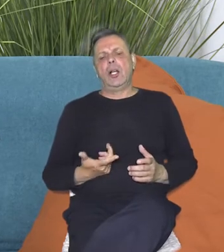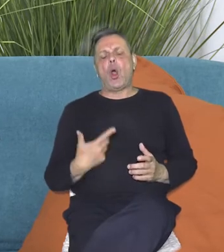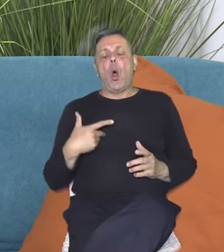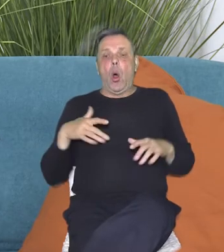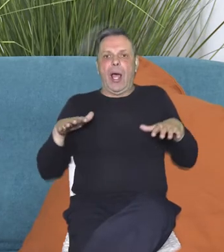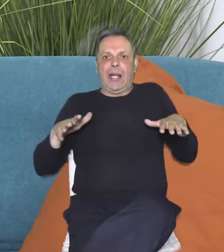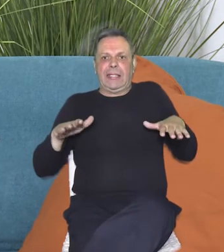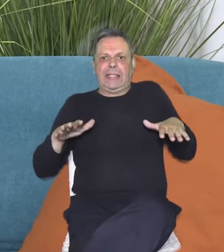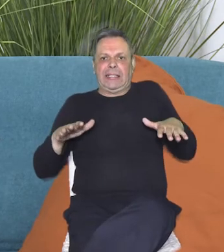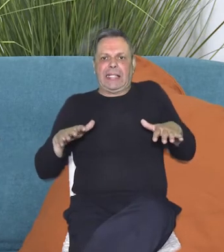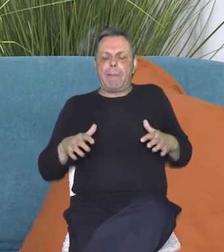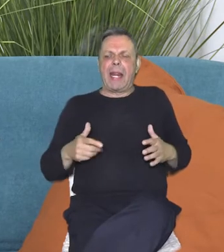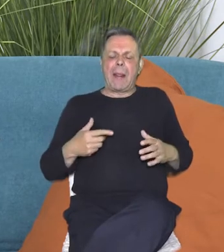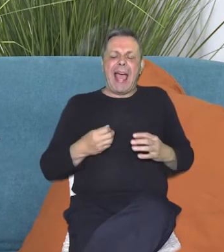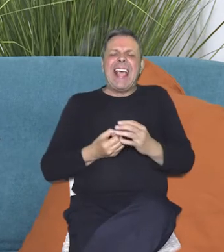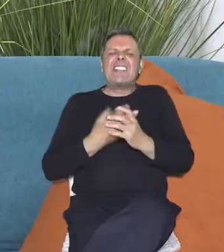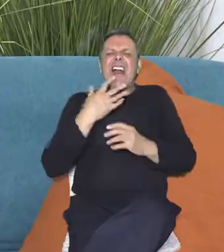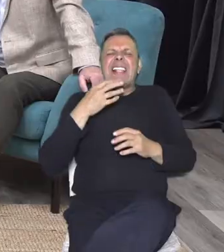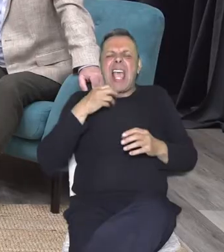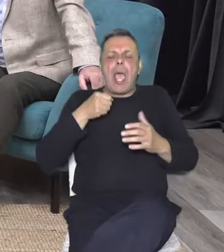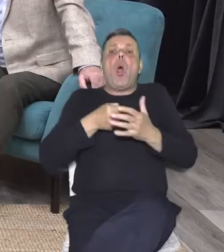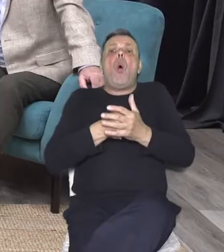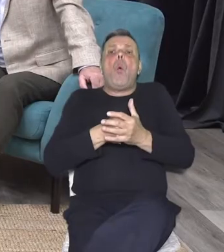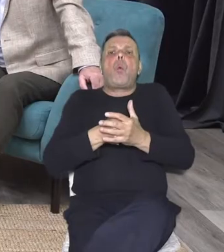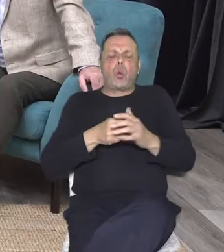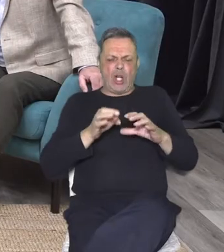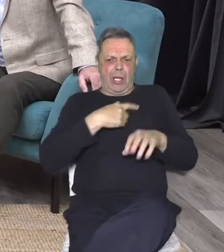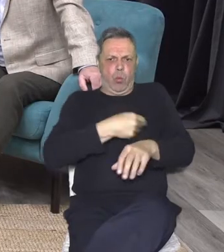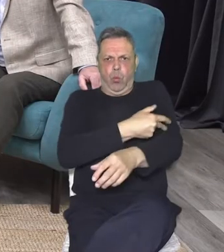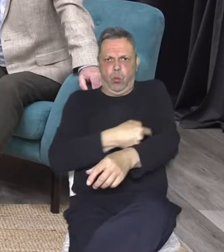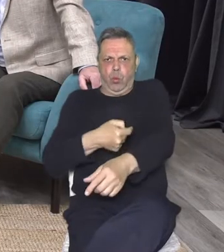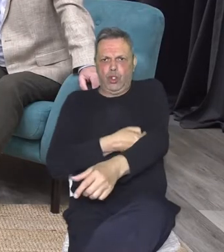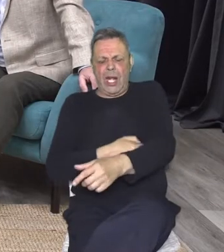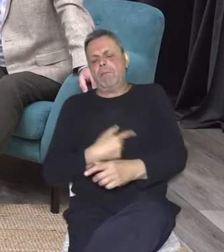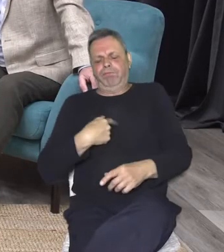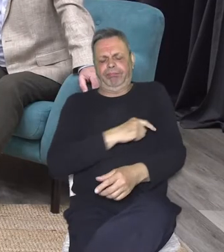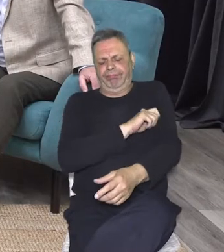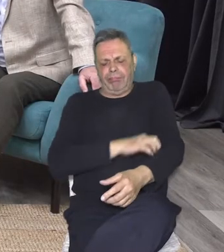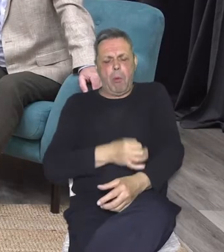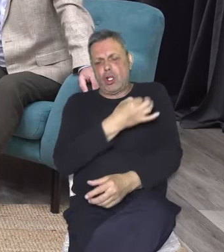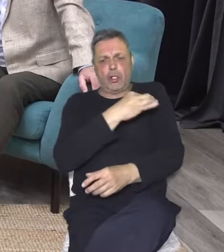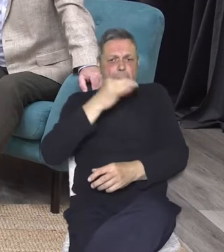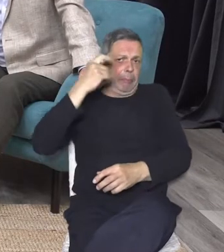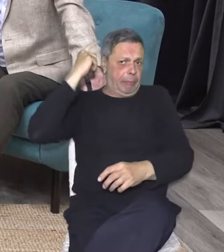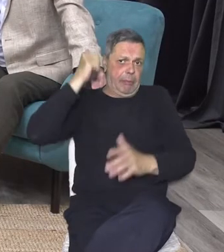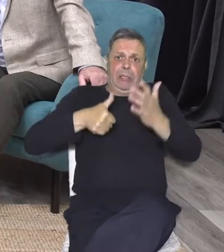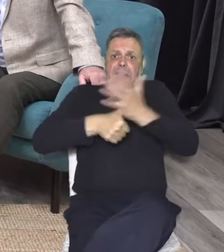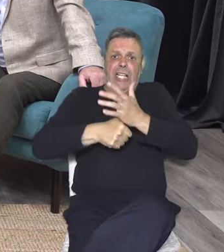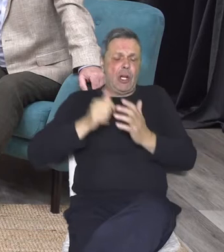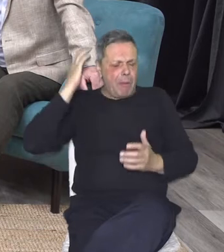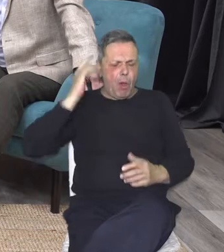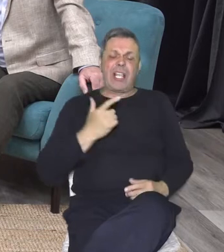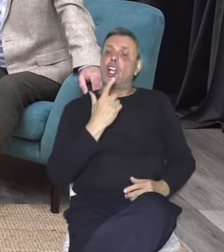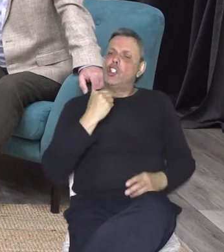onog treperenja predklitki, pa onda se stvaraju ugrušci i može krvnom strujom jedan ugrušak otići u mozak i začepiti krvnu žilu.